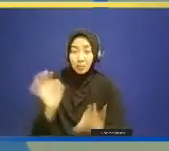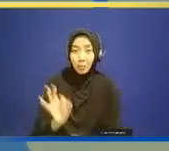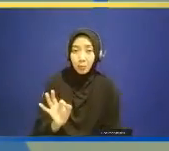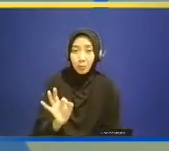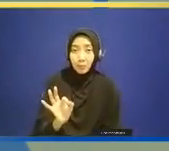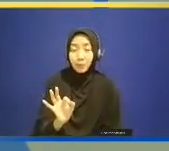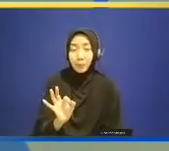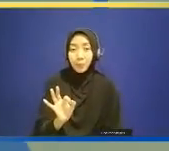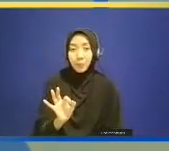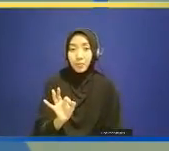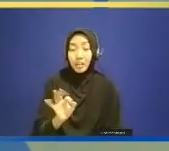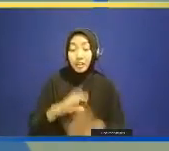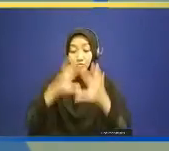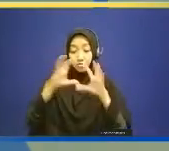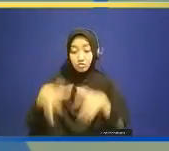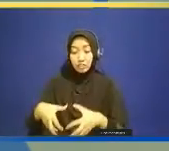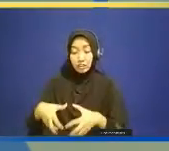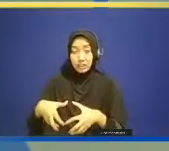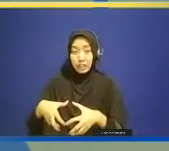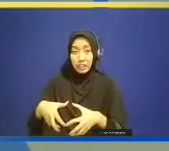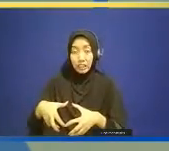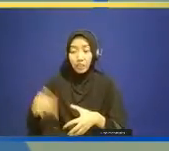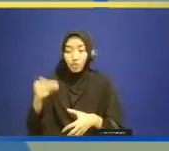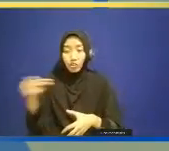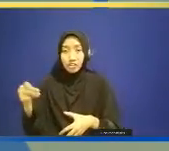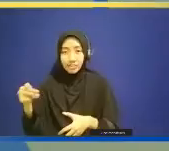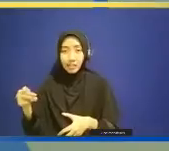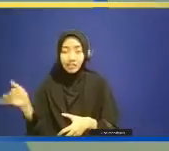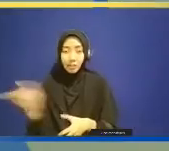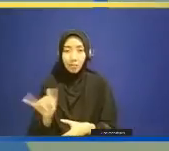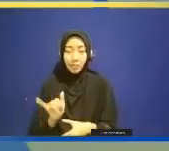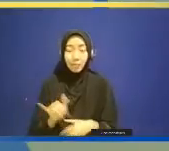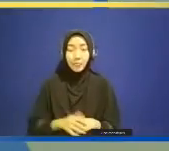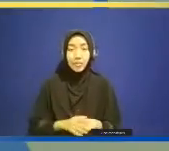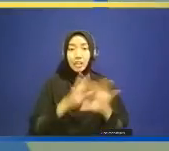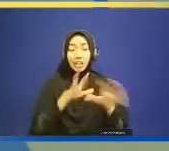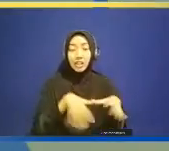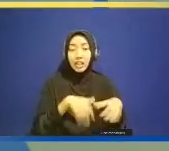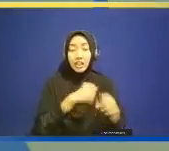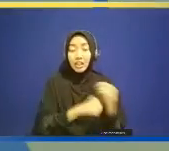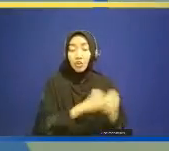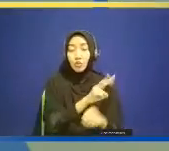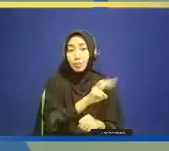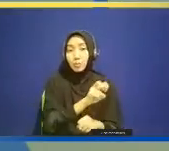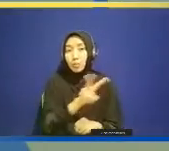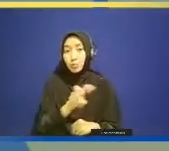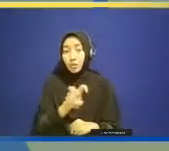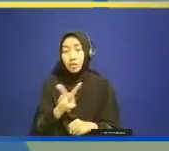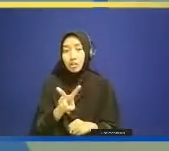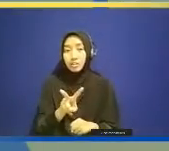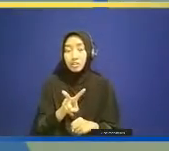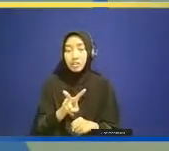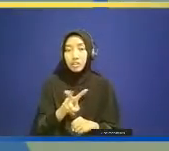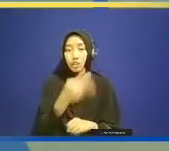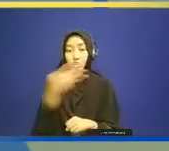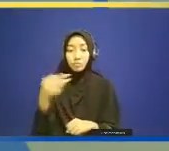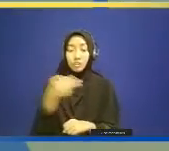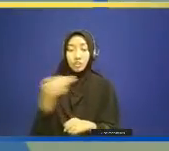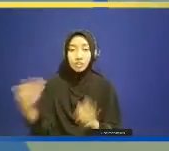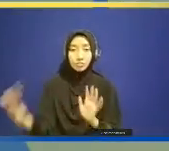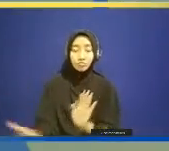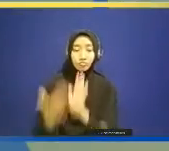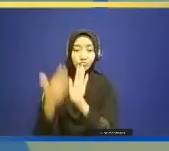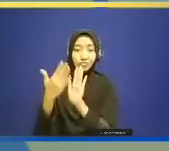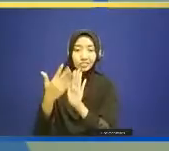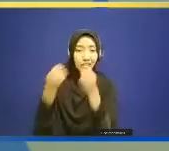secara global maupun tadi Indonesia di Tahun 2022 perekonomian Indonesia masih akan menghadapi